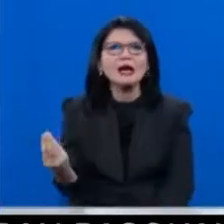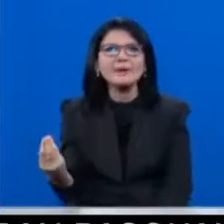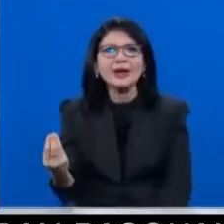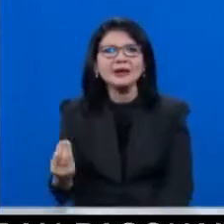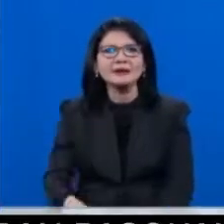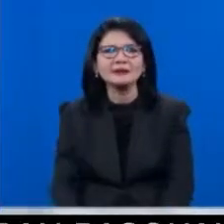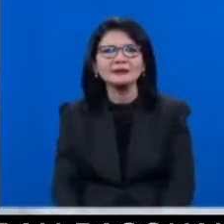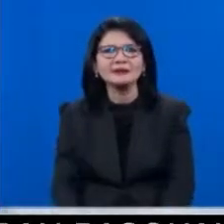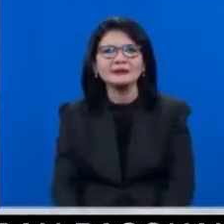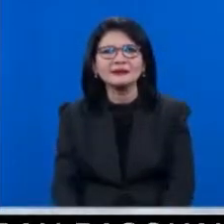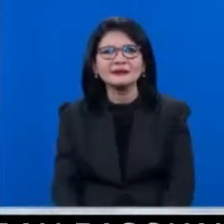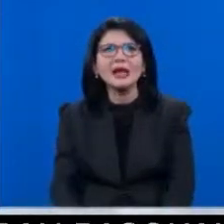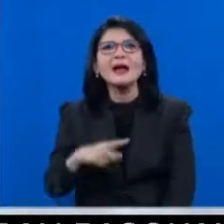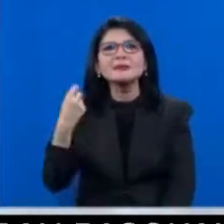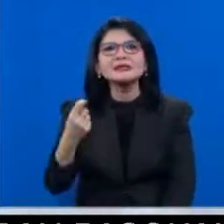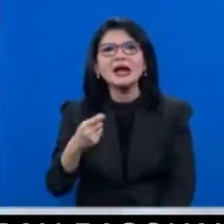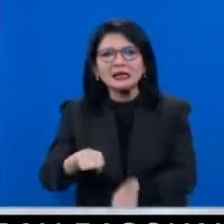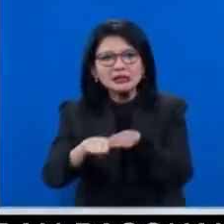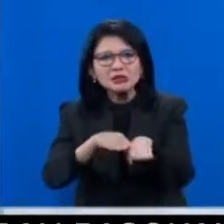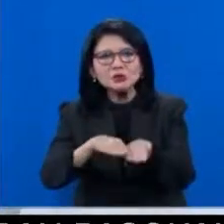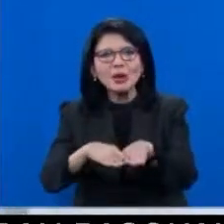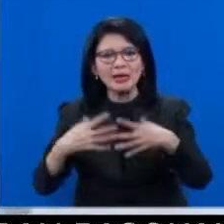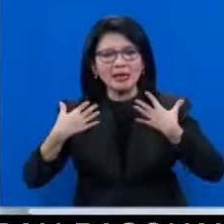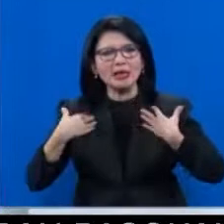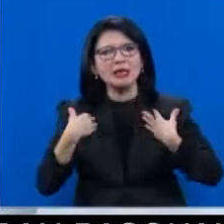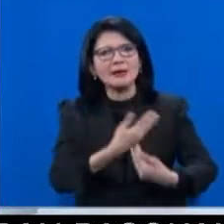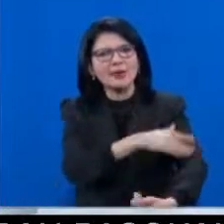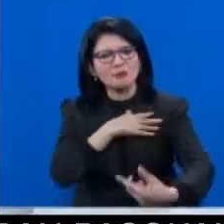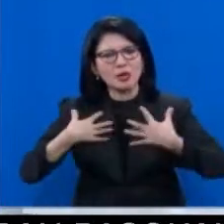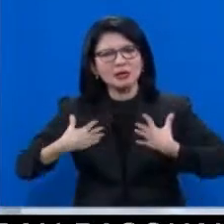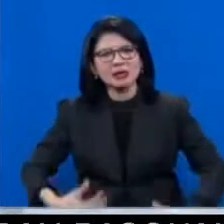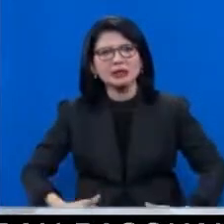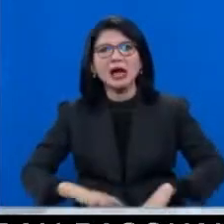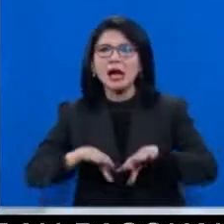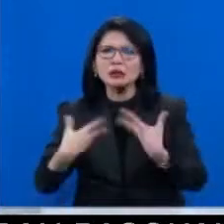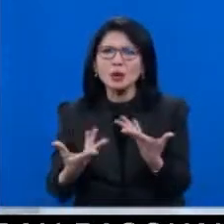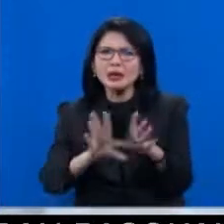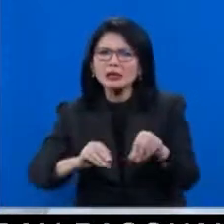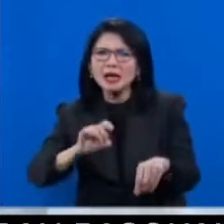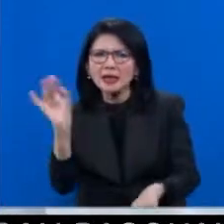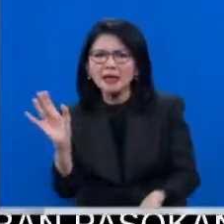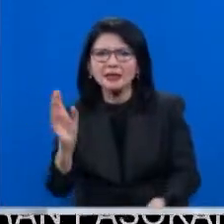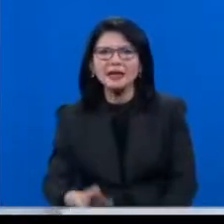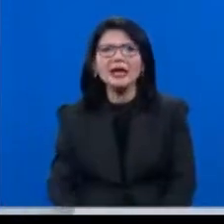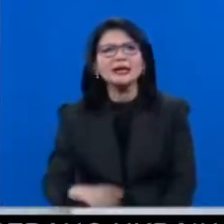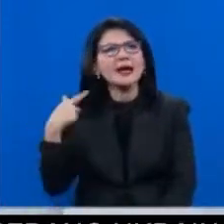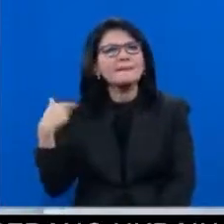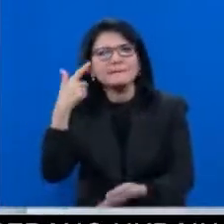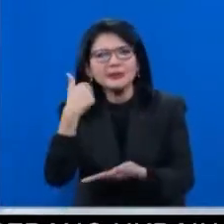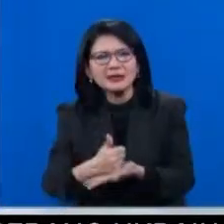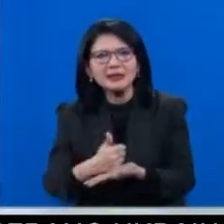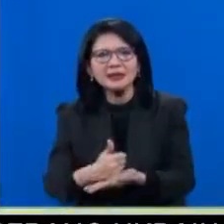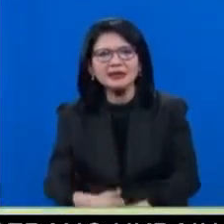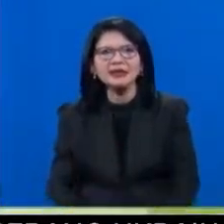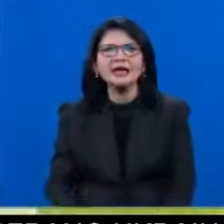selang-seling ya, sesuai dengan kemampuan fisik kita atau memang kita ada kerjaan lain ya. Jadi tapi diutamakan cukup